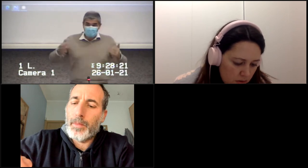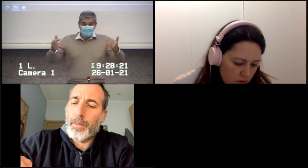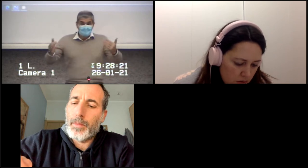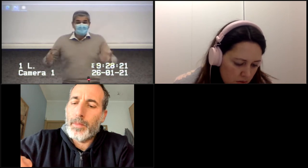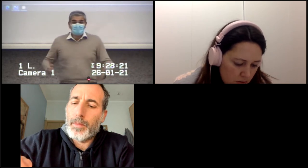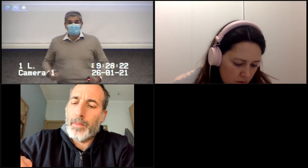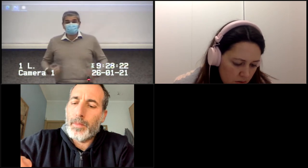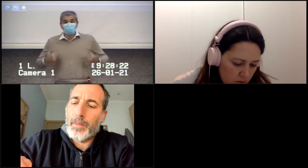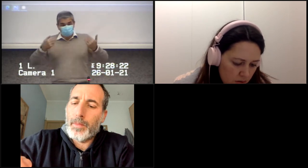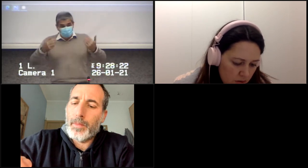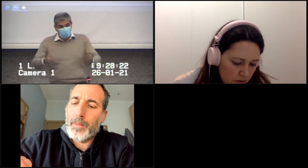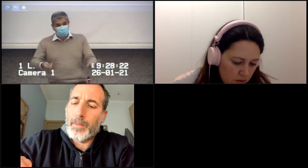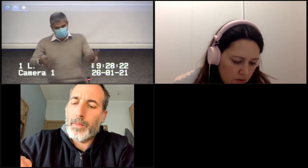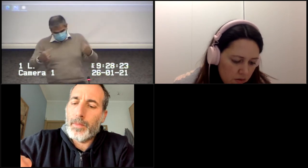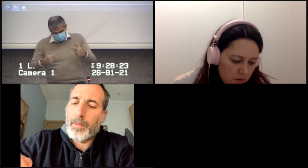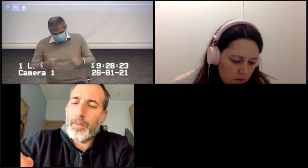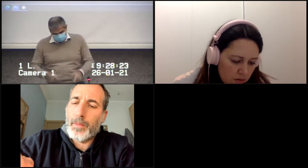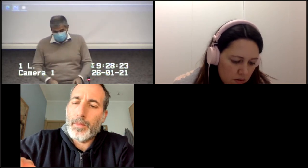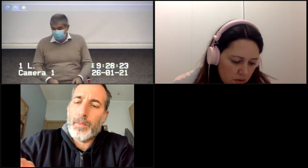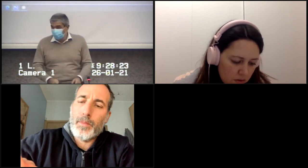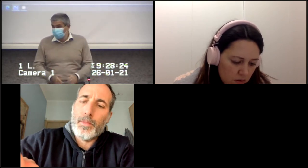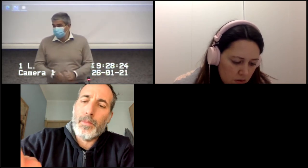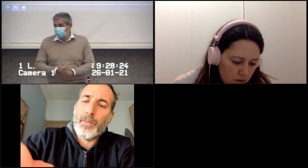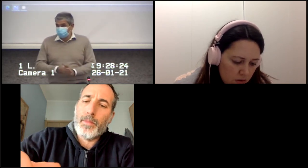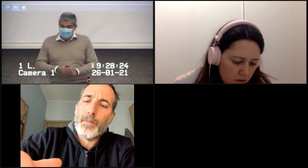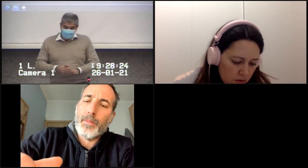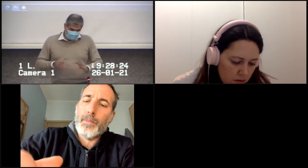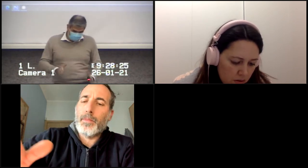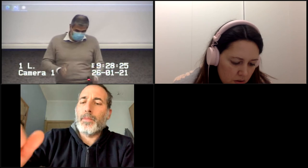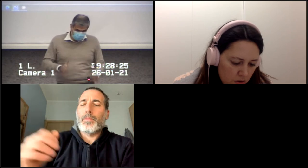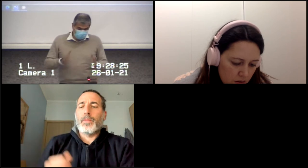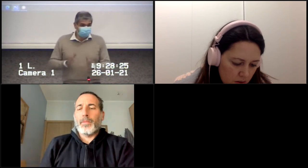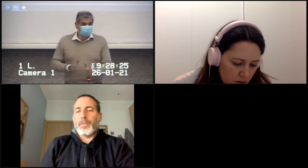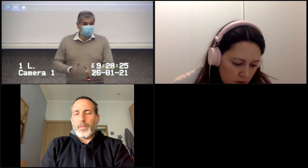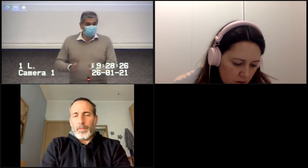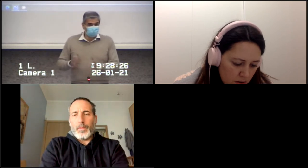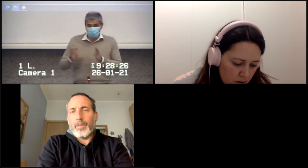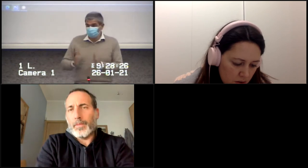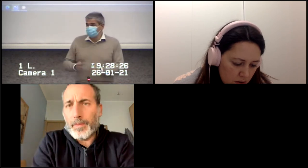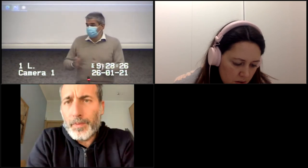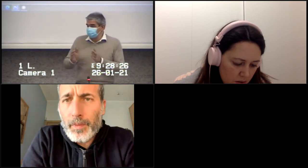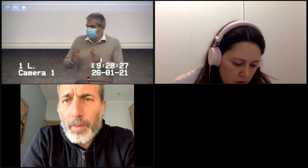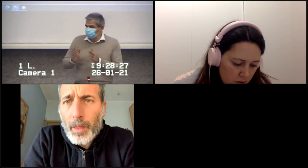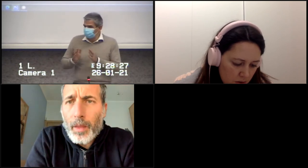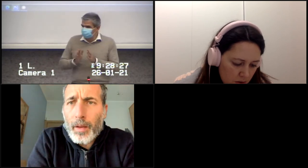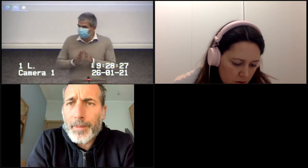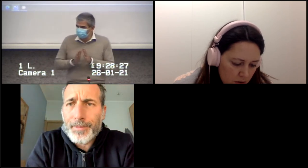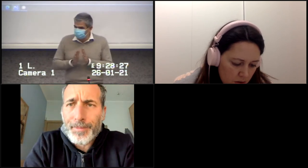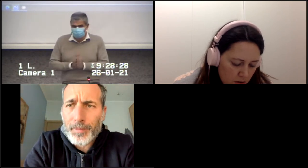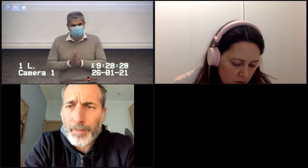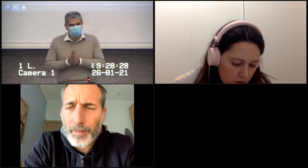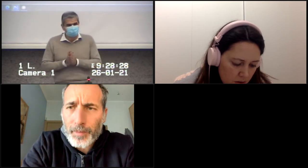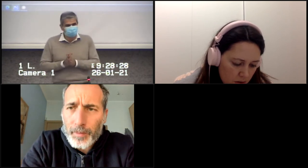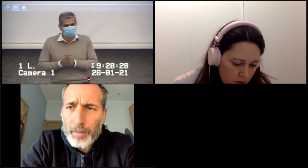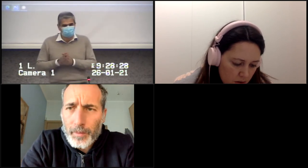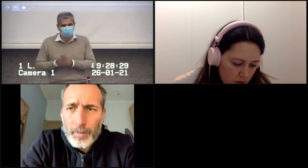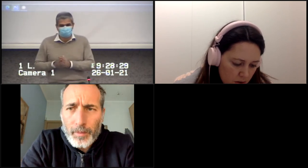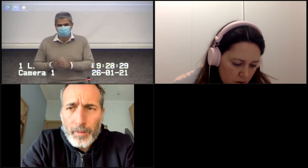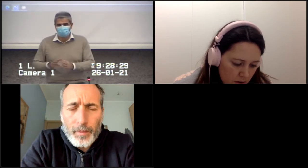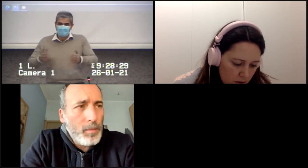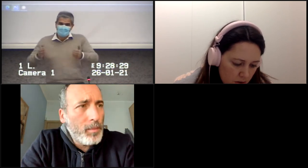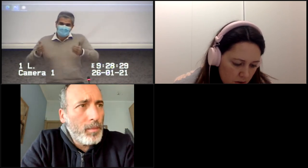regionale. All'interno di questo, proprio nell'ottica che vanno queste pronunce, queste decisioni della